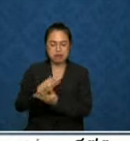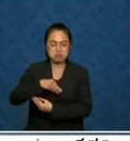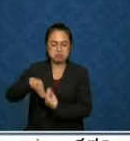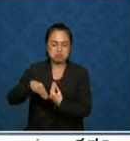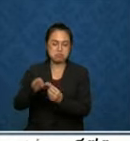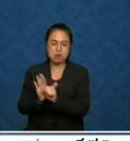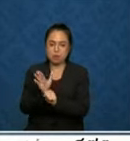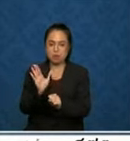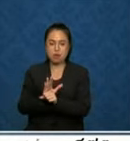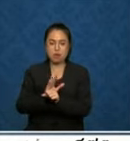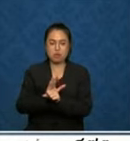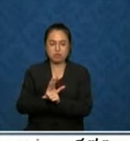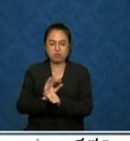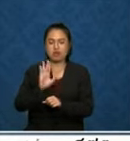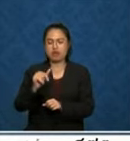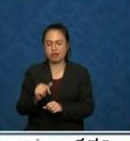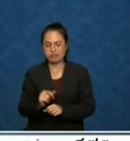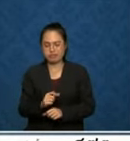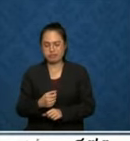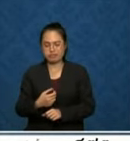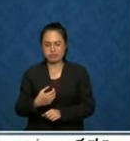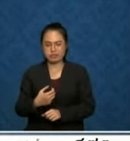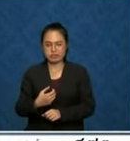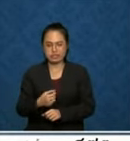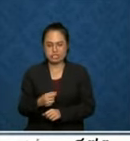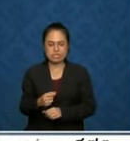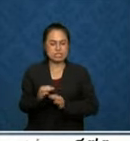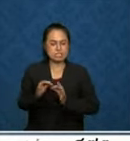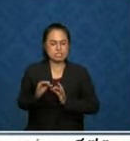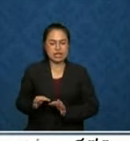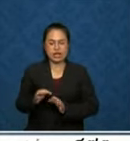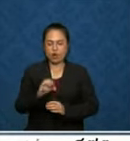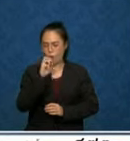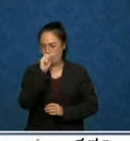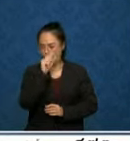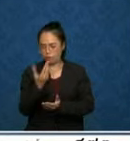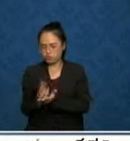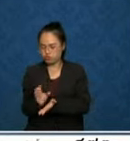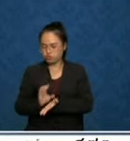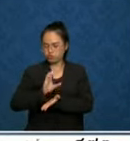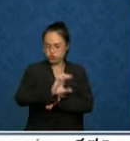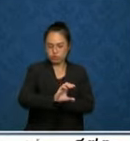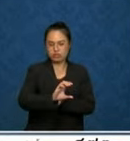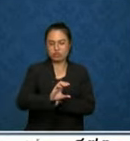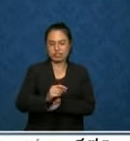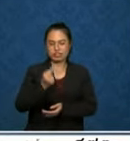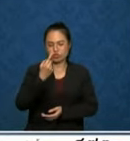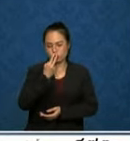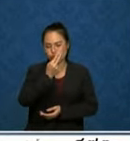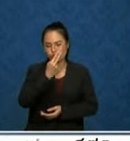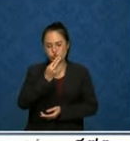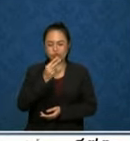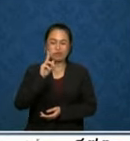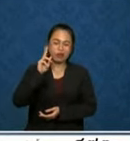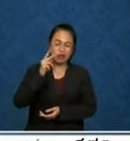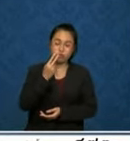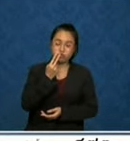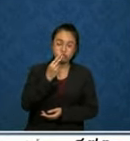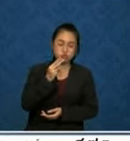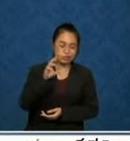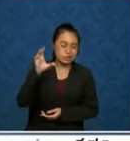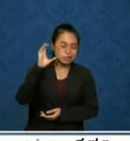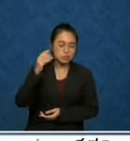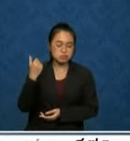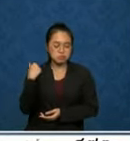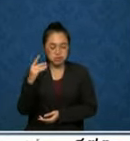างๆมันยิ่งผลักดันให้พวกเขาค่ะตัดสินใจที่จะลองเสี่ยงกับการลงทุนที่มันฟังดูน่าเชื่อถือแล้วก็มีบุคคลสำ